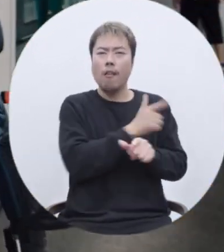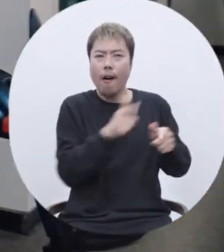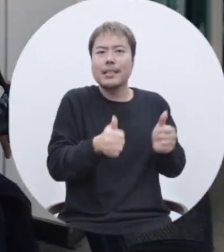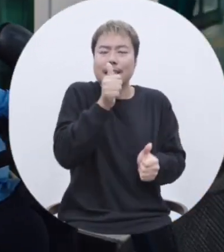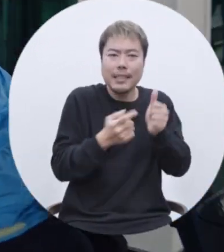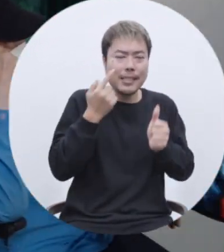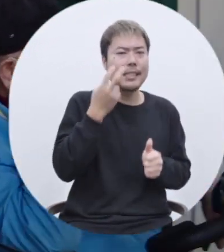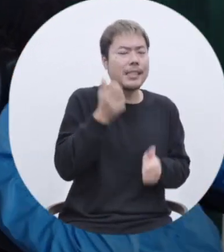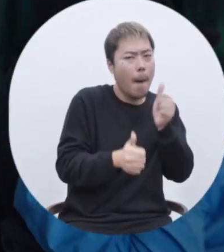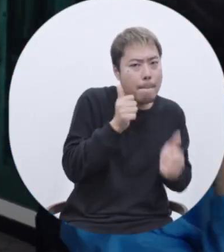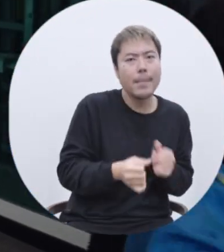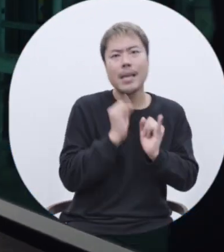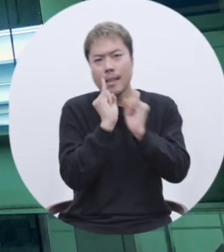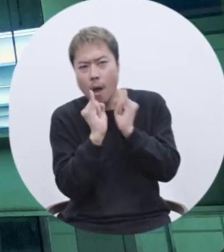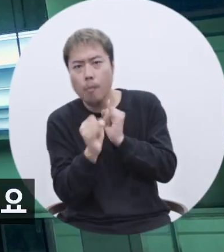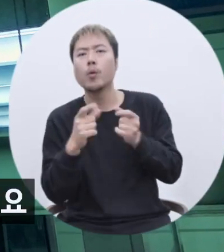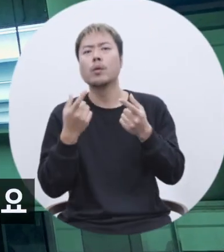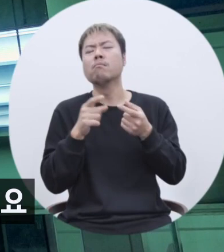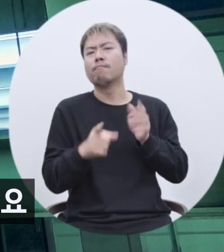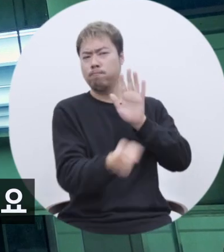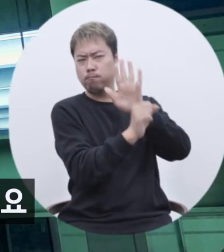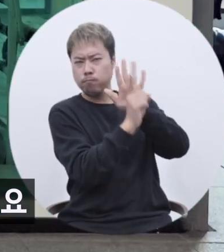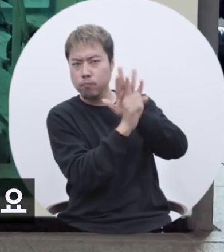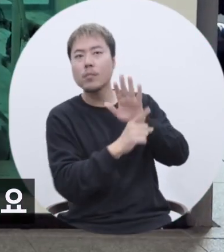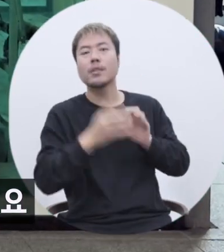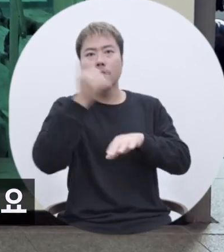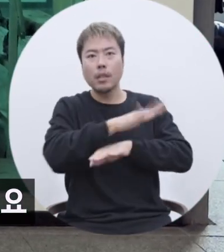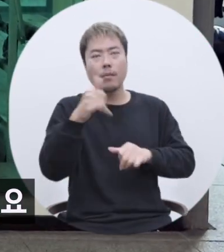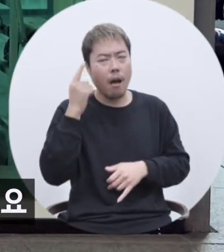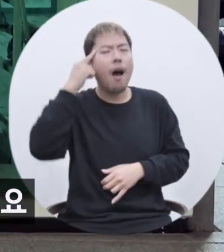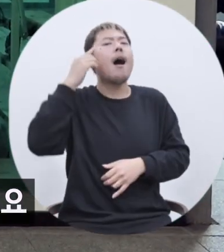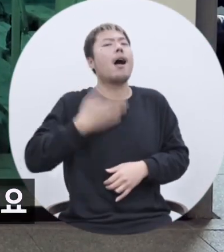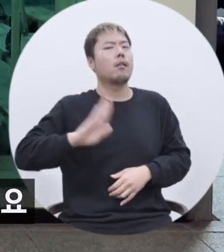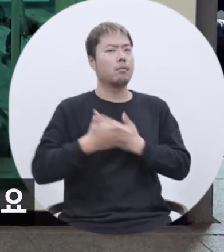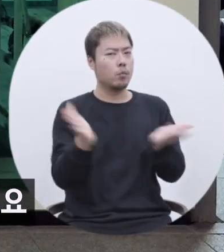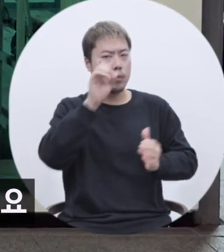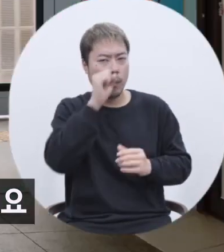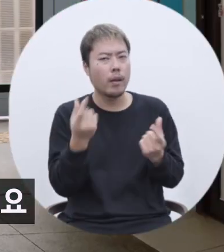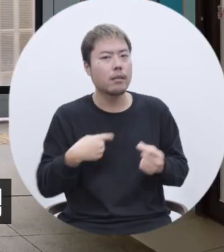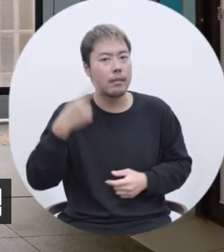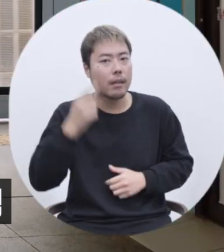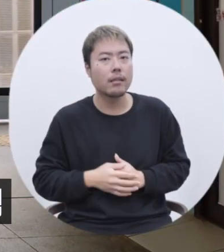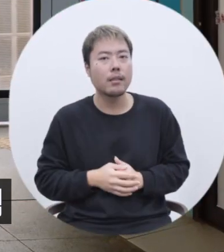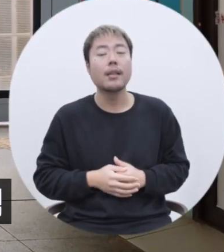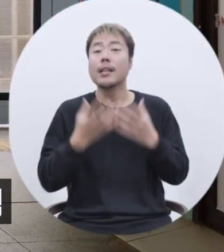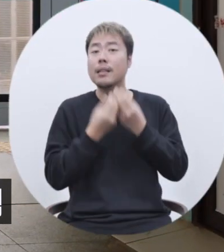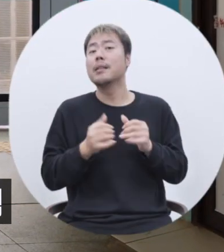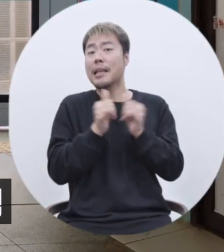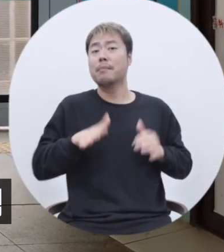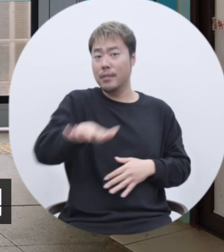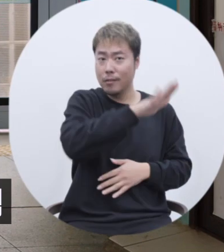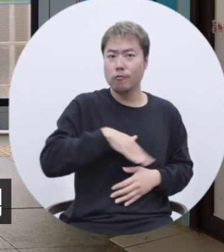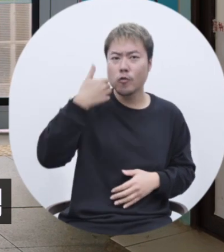인터뷰 과정에서 알려지고 인식하고 이렇게 하면 좋을 것 같다는 생각이 듭니다. 누군가가